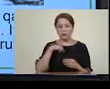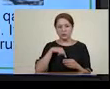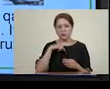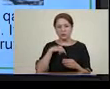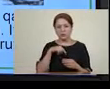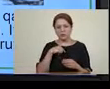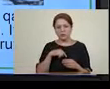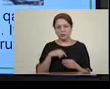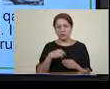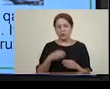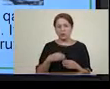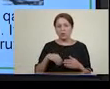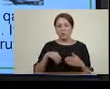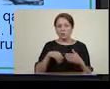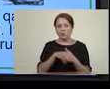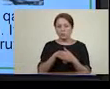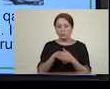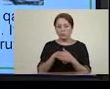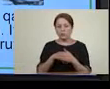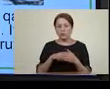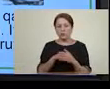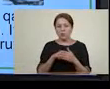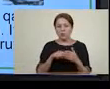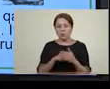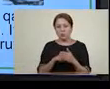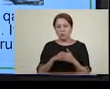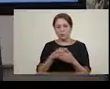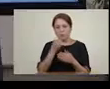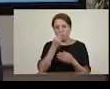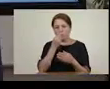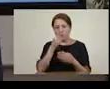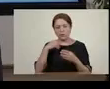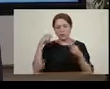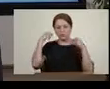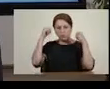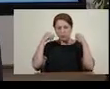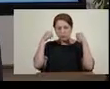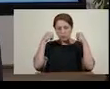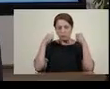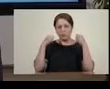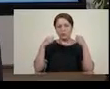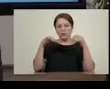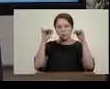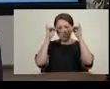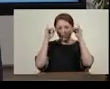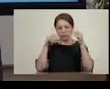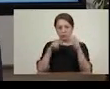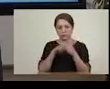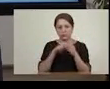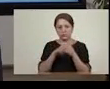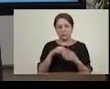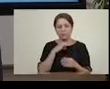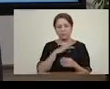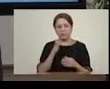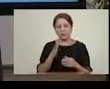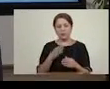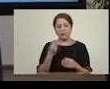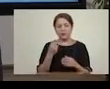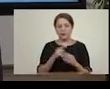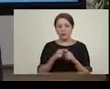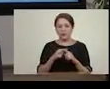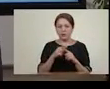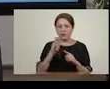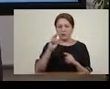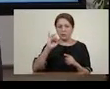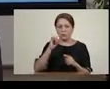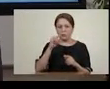bilan boshqa yemxashak o'simliklar bilan ajralib turadi. Yana shu o'rinda yarim butalardan biri itsigak